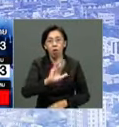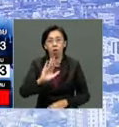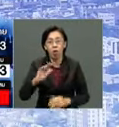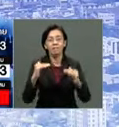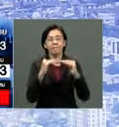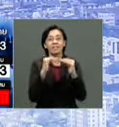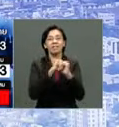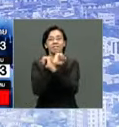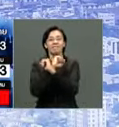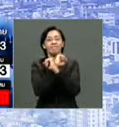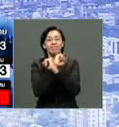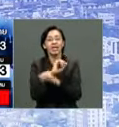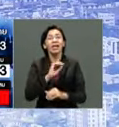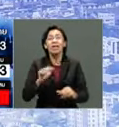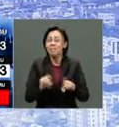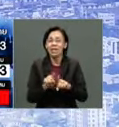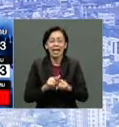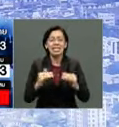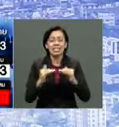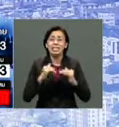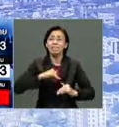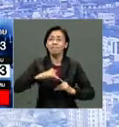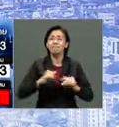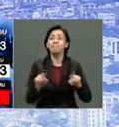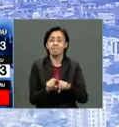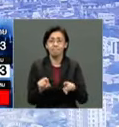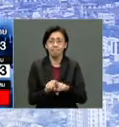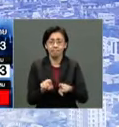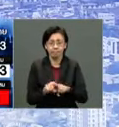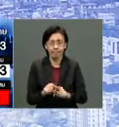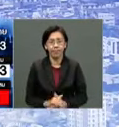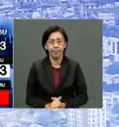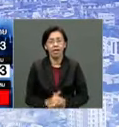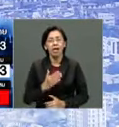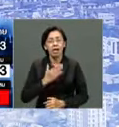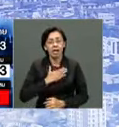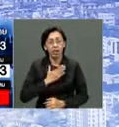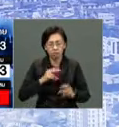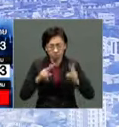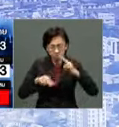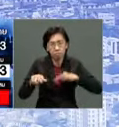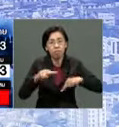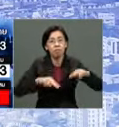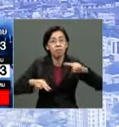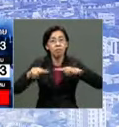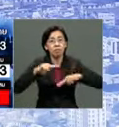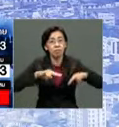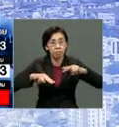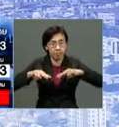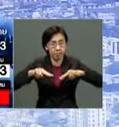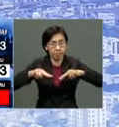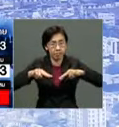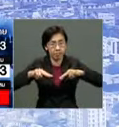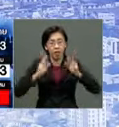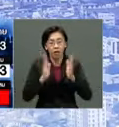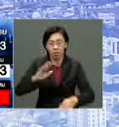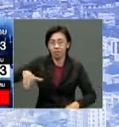ยนะครับท่านได้อย่างไรผมก็ได้อย่างนั้นเหมือนกันเพราะฉะนั้นสิ่งต่างๆเหล่านี้เราต้องดูแลนะครับแล้วก็ทุกค